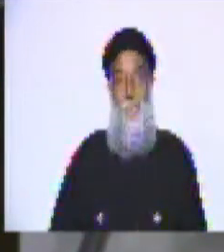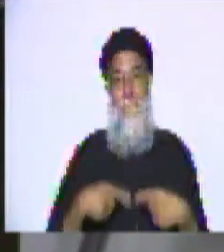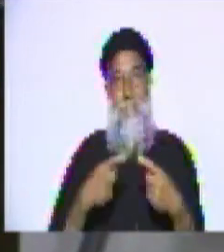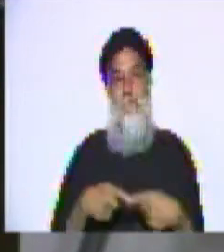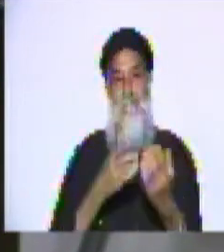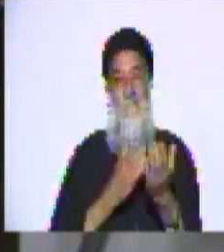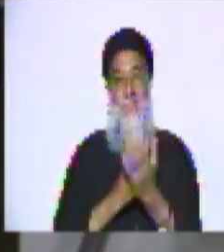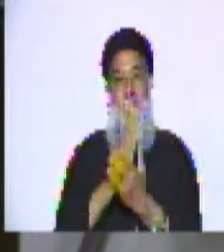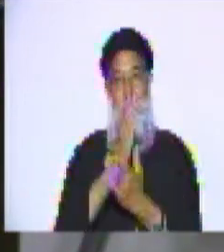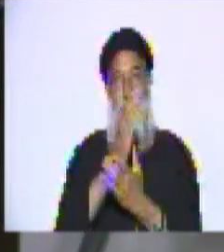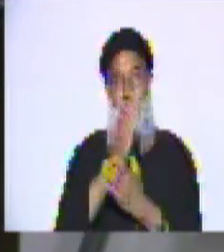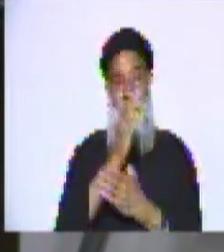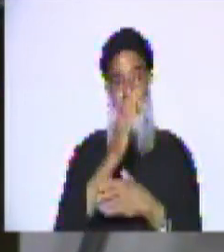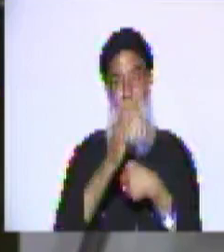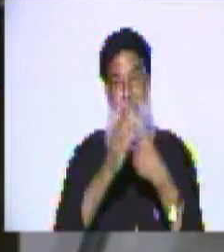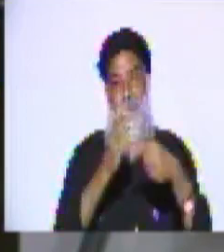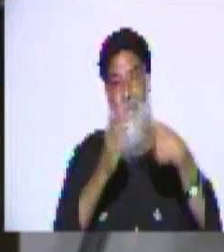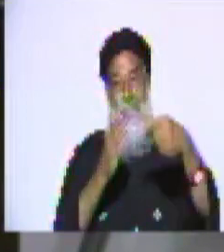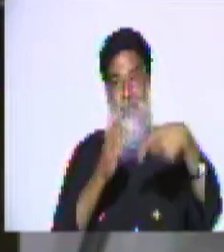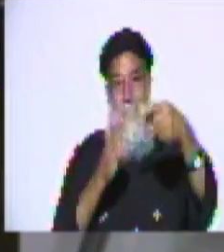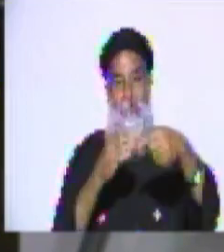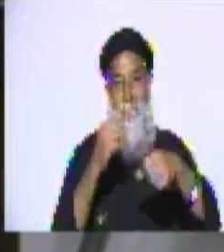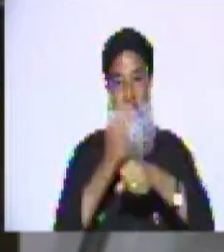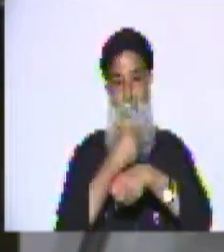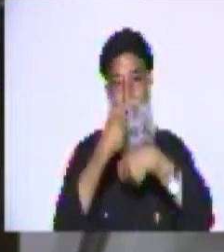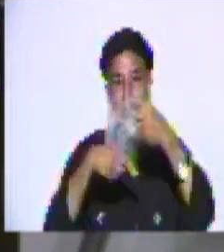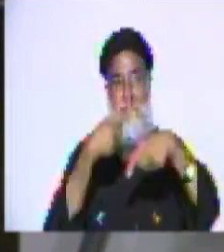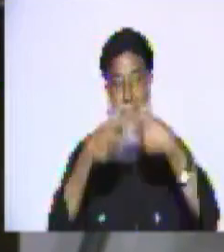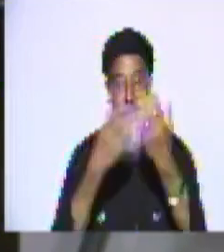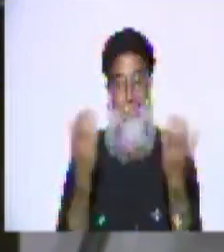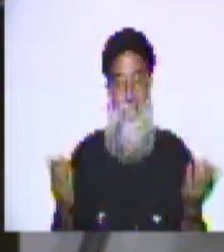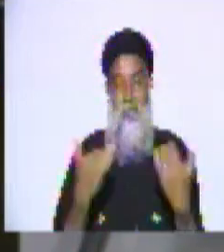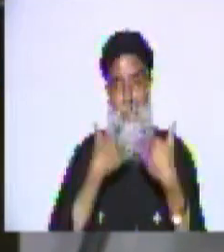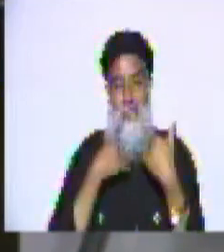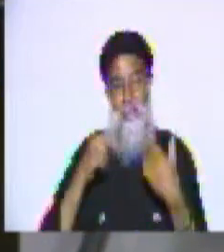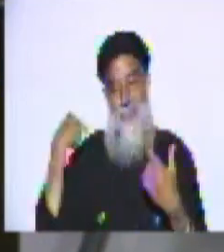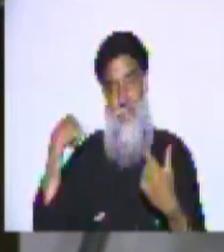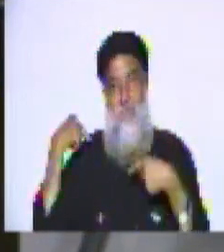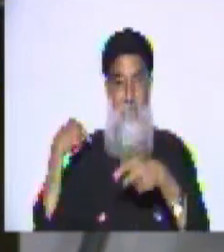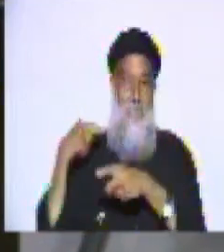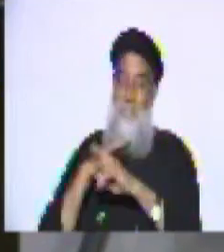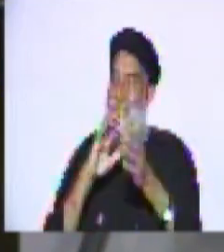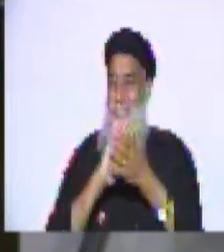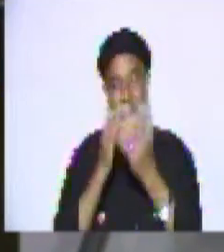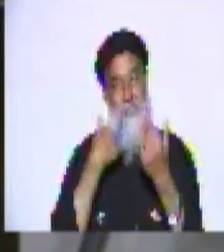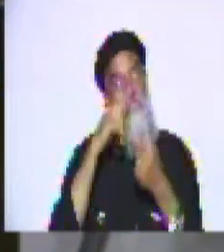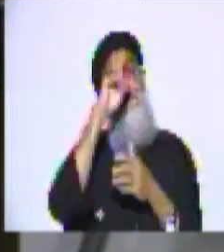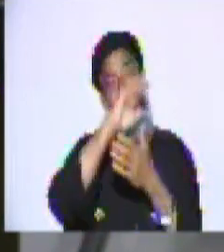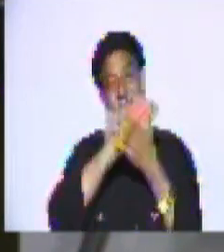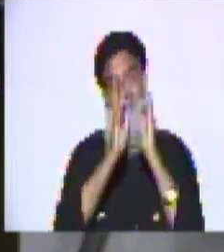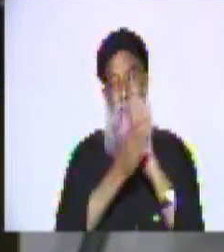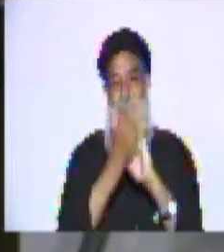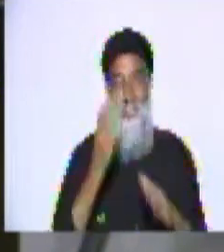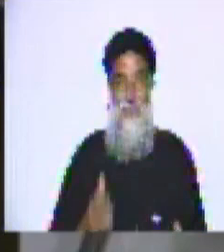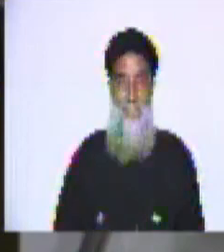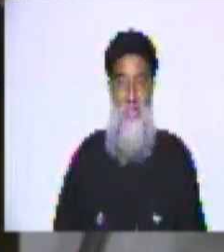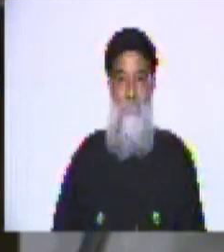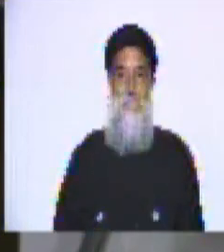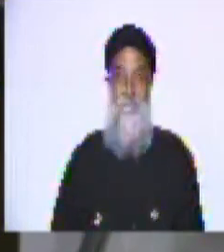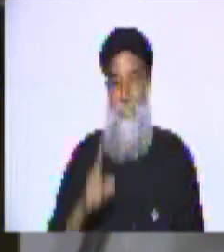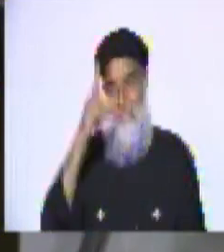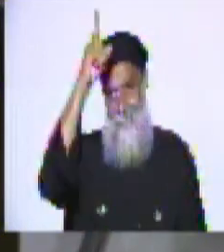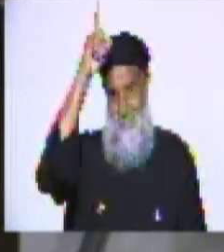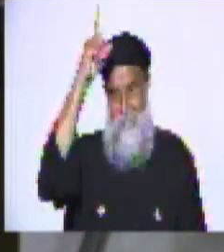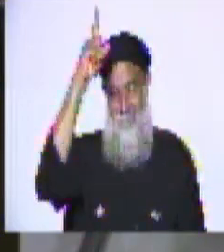دائم. ما فيش حاجة تعتبر فاتت وحاجة جاية، لا.